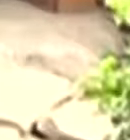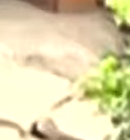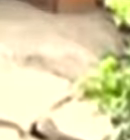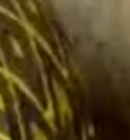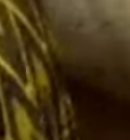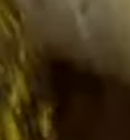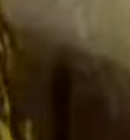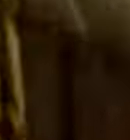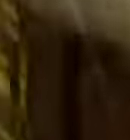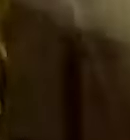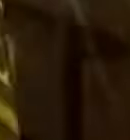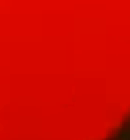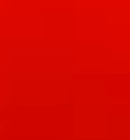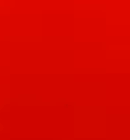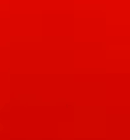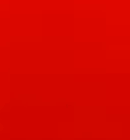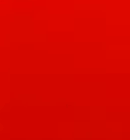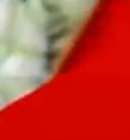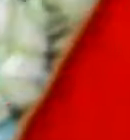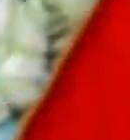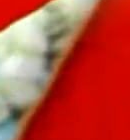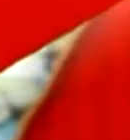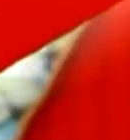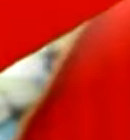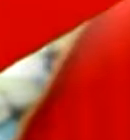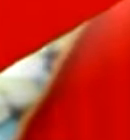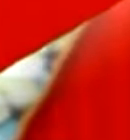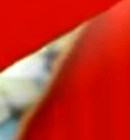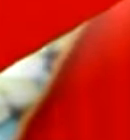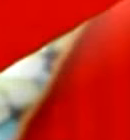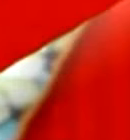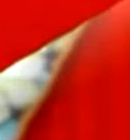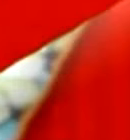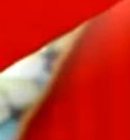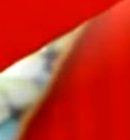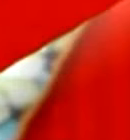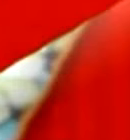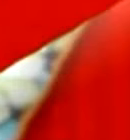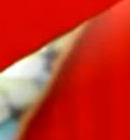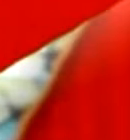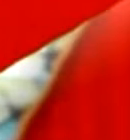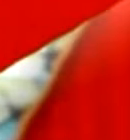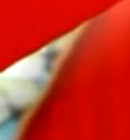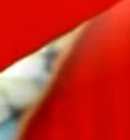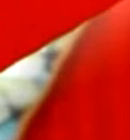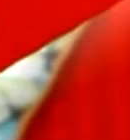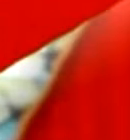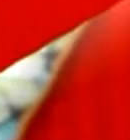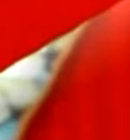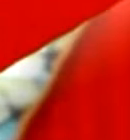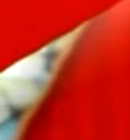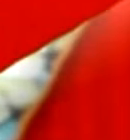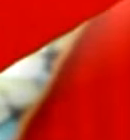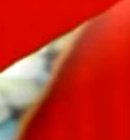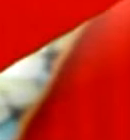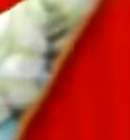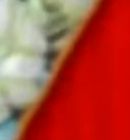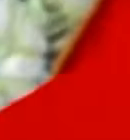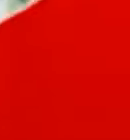ya KBC ushapata tarehe. Vitimbi kila Jumatatu jioni saa